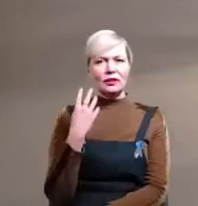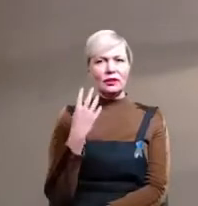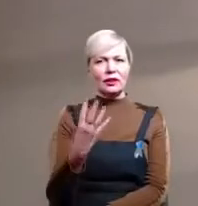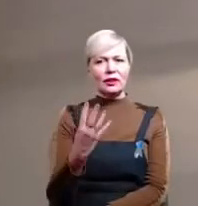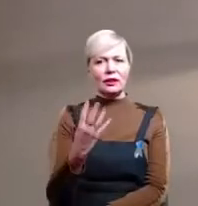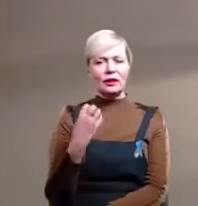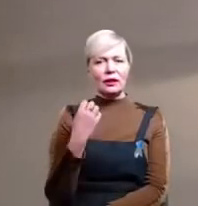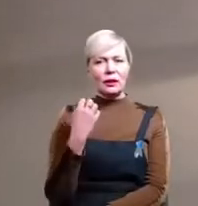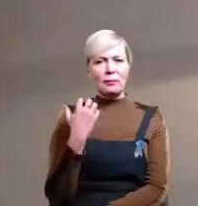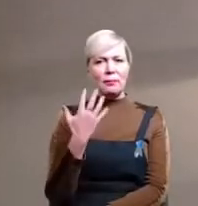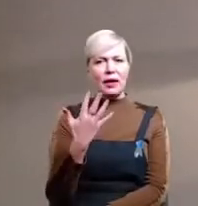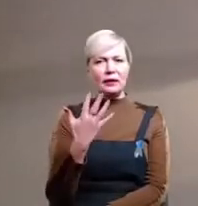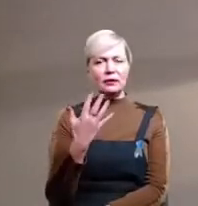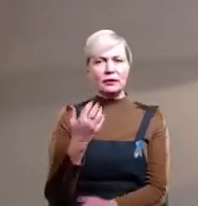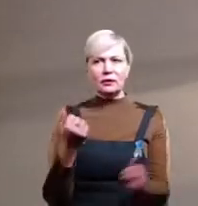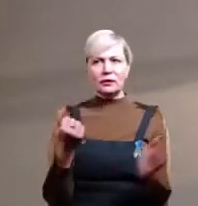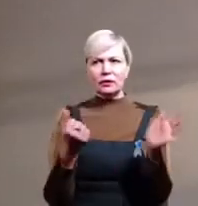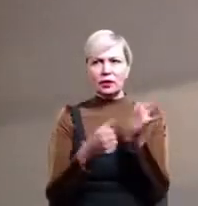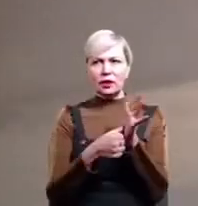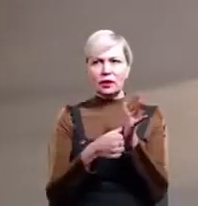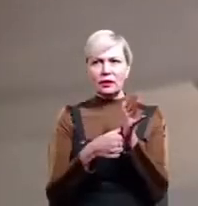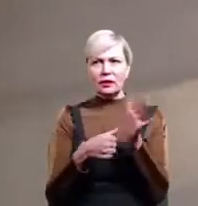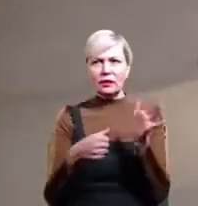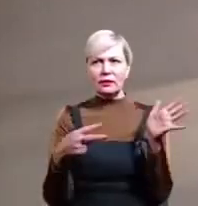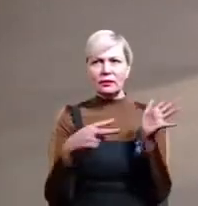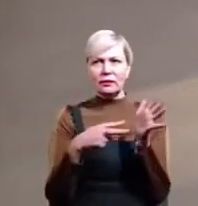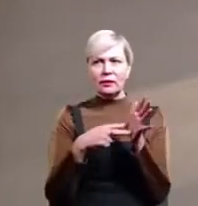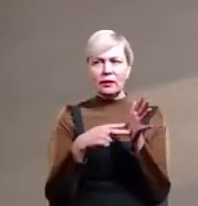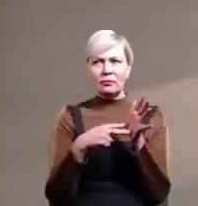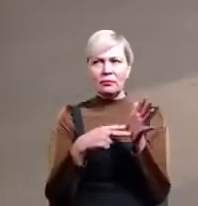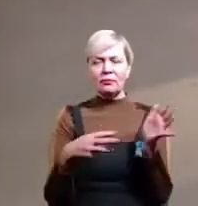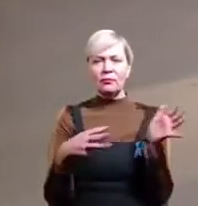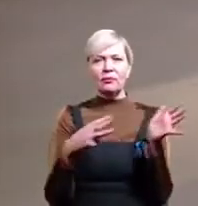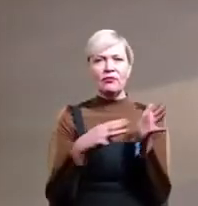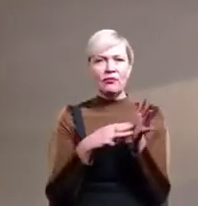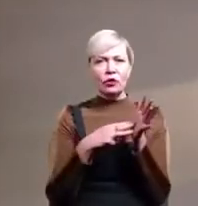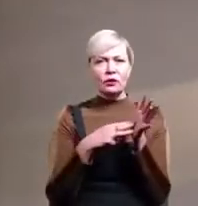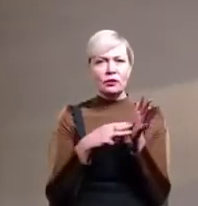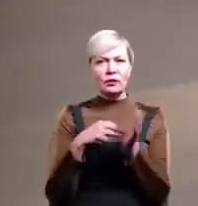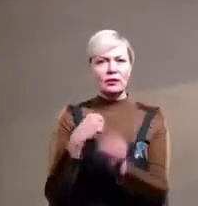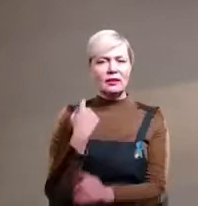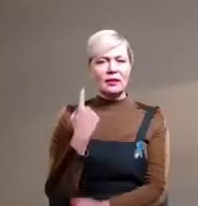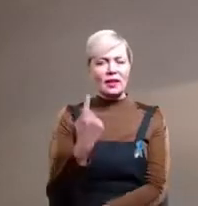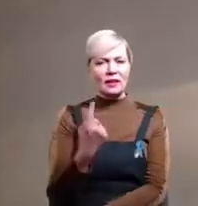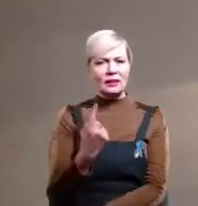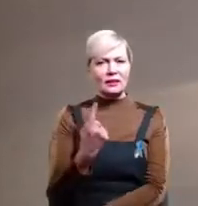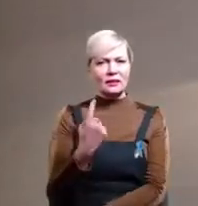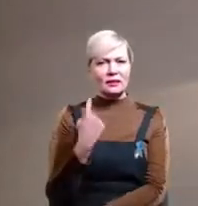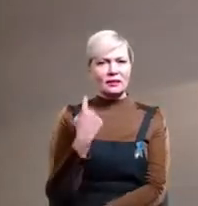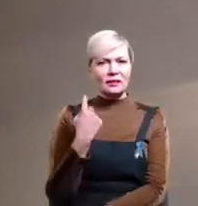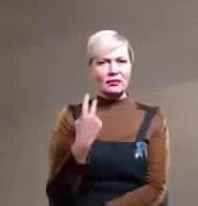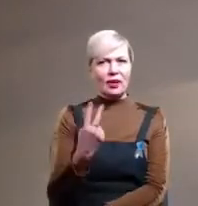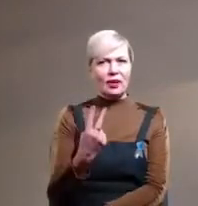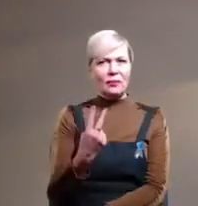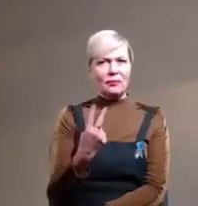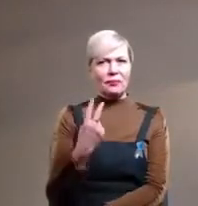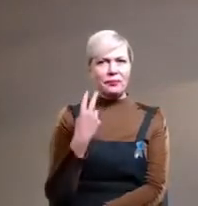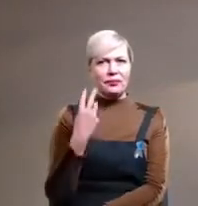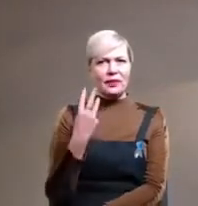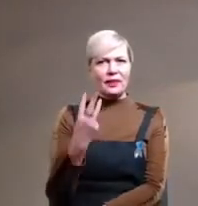семь, восемь, раз, два, три, четыре, пять, шесть, семь, восемь, раз, два, три,